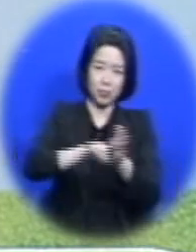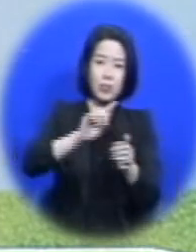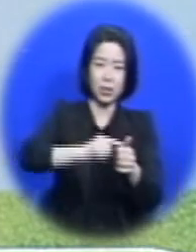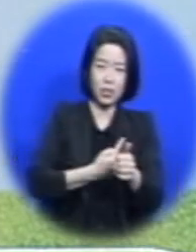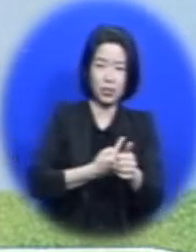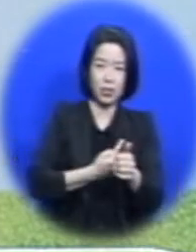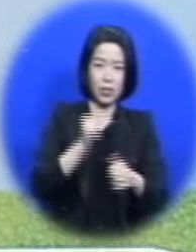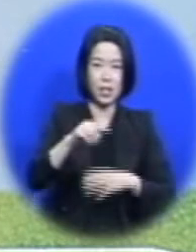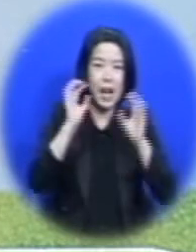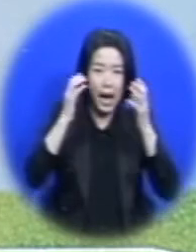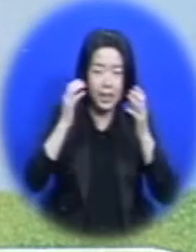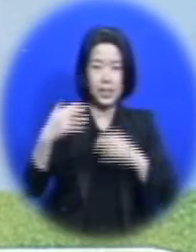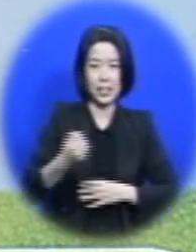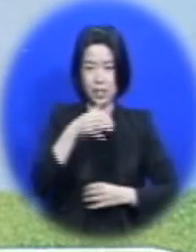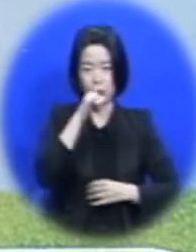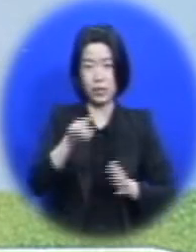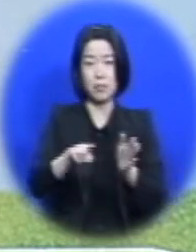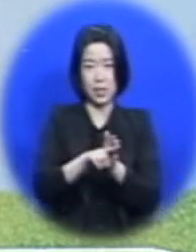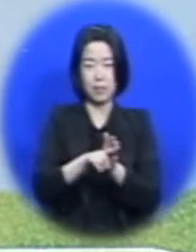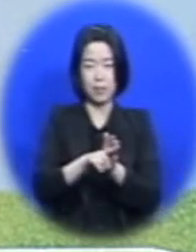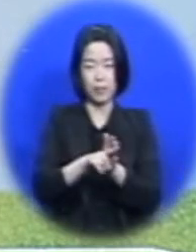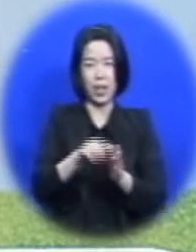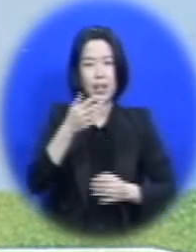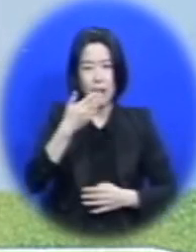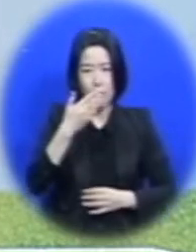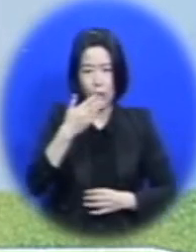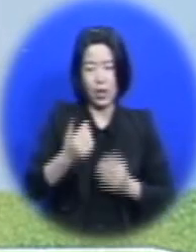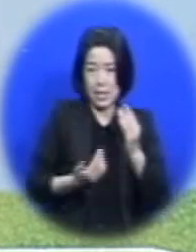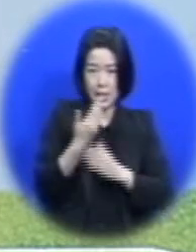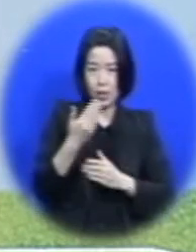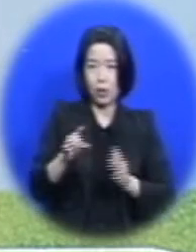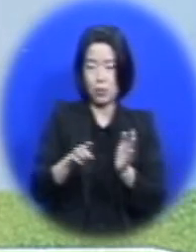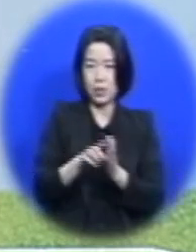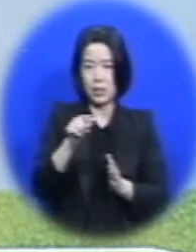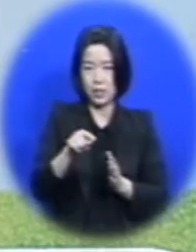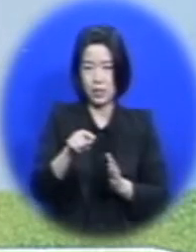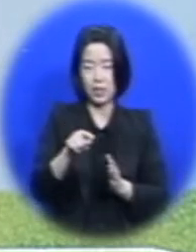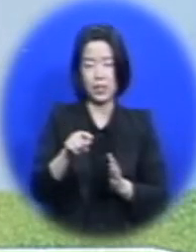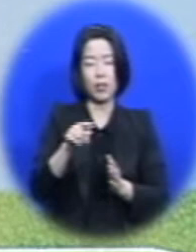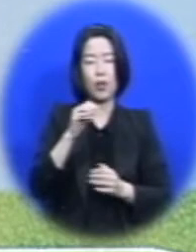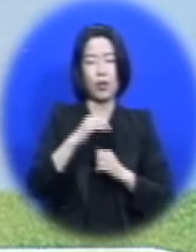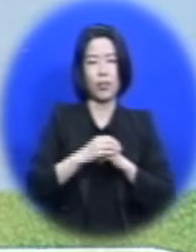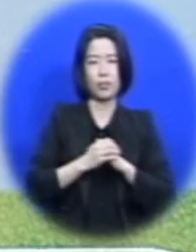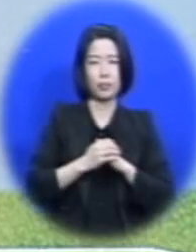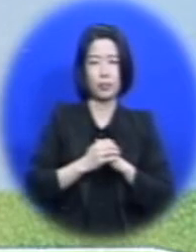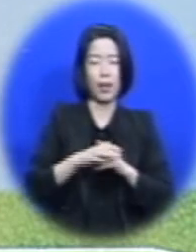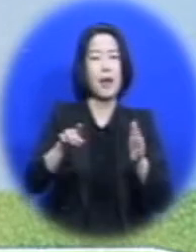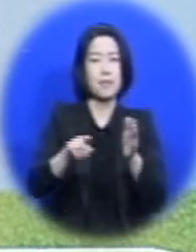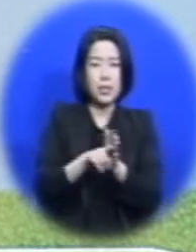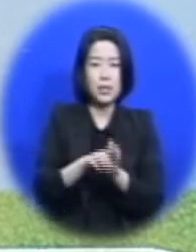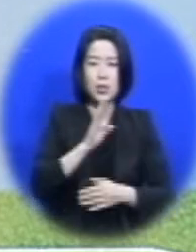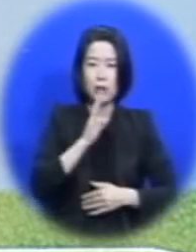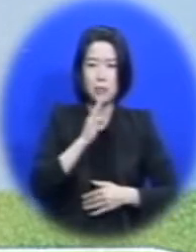가지고 있는 이 미드 엄마 아빠 배고파 그럼 먹으나 먹을게 생길 거라고 믿어지는 이 믿음 믿음은